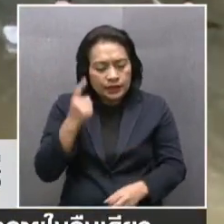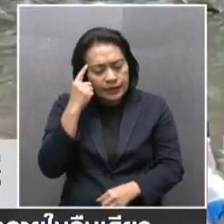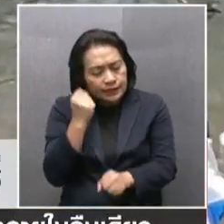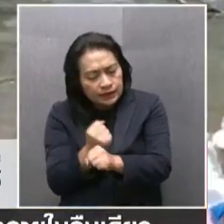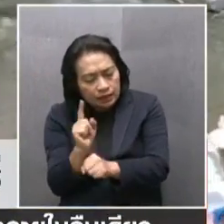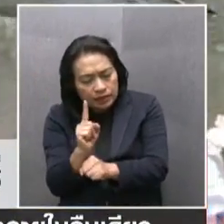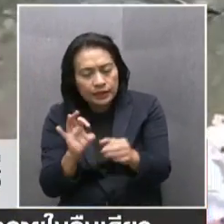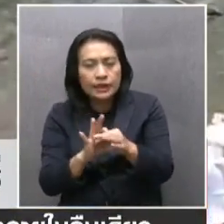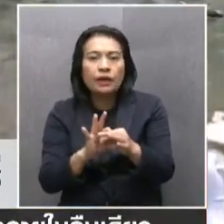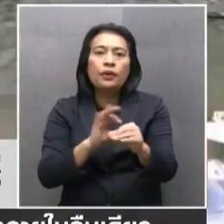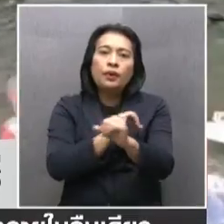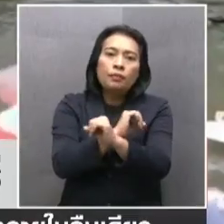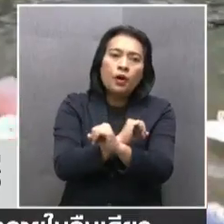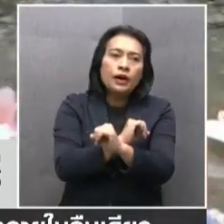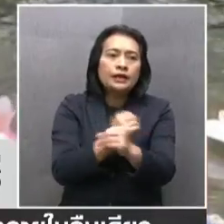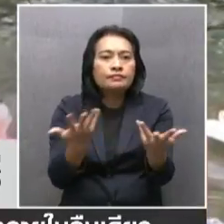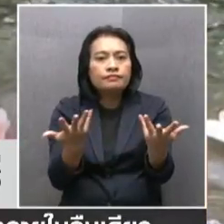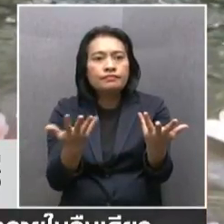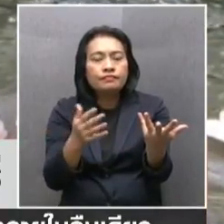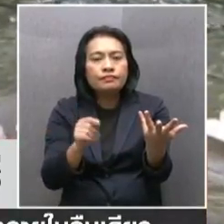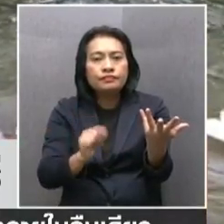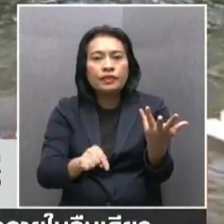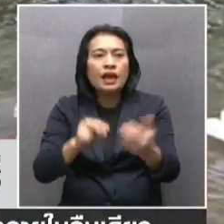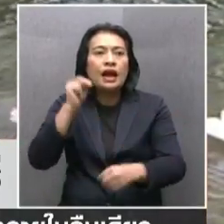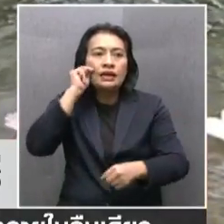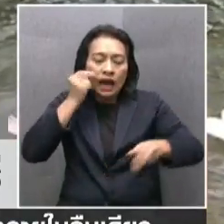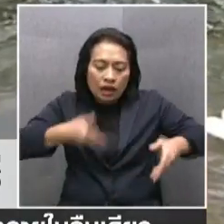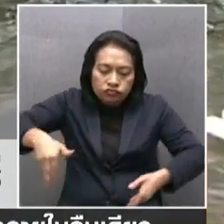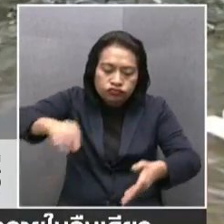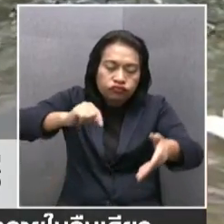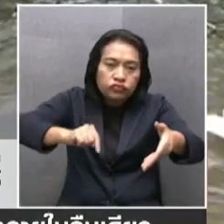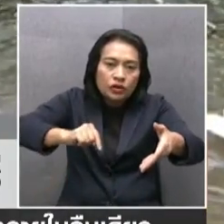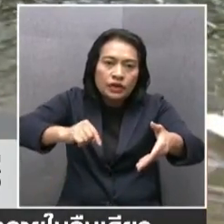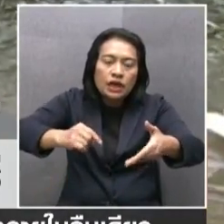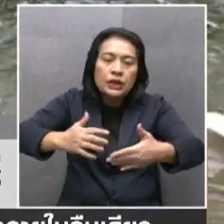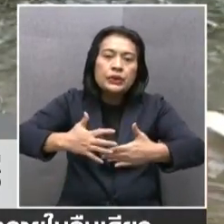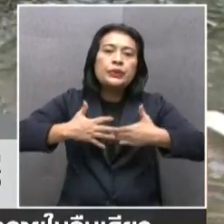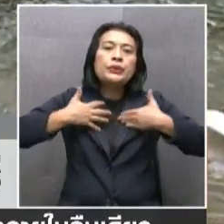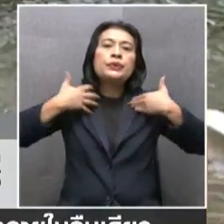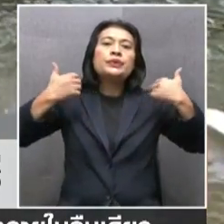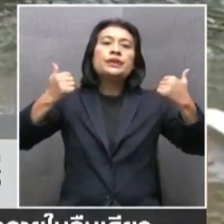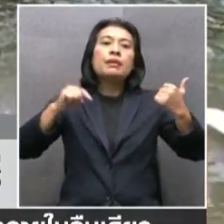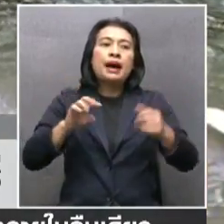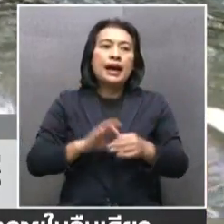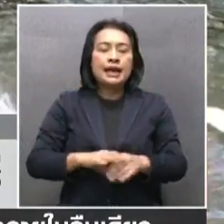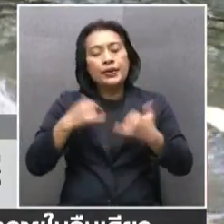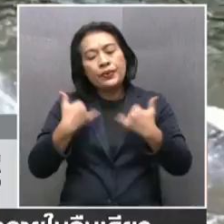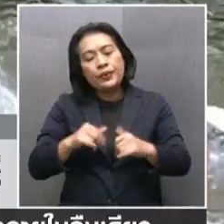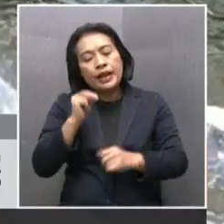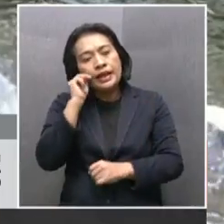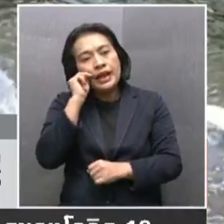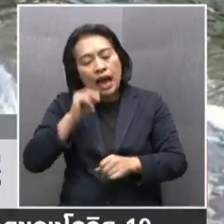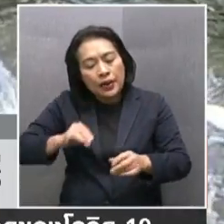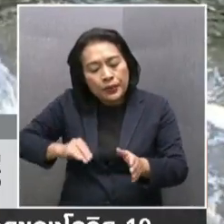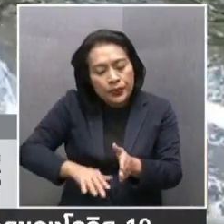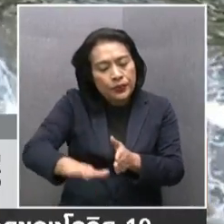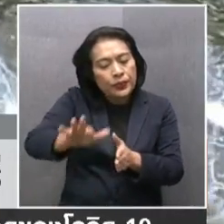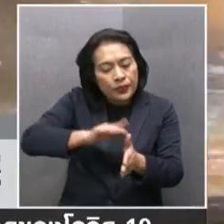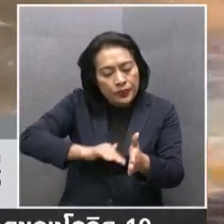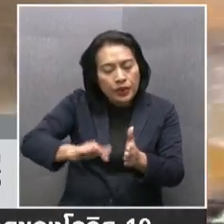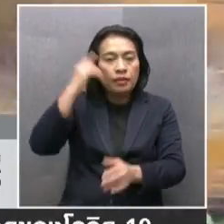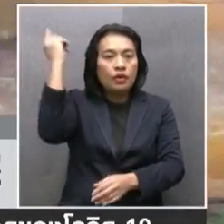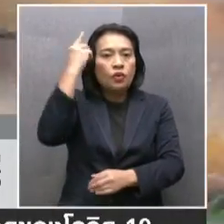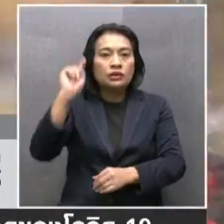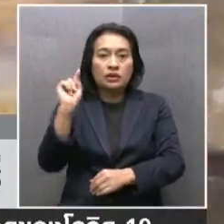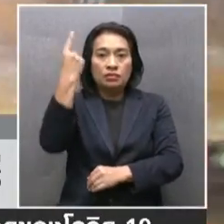ครับเนี่ยนะครับแหล่งน้ำเย็นชื่นใจอยู่ตรงนี้แล้วนะครับประชาชนก็พากันไปเล่นน้ำคลายร้อนที่ลำธารน้ำไหลจุดท่องเที่ยวแห่